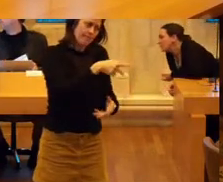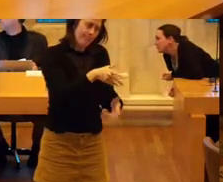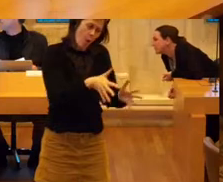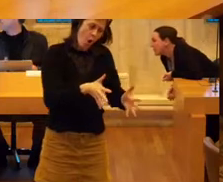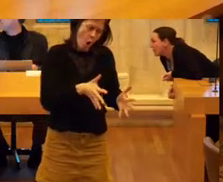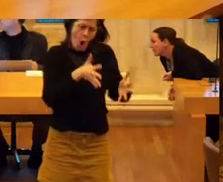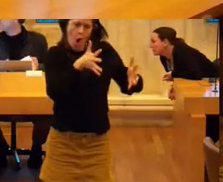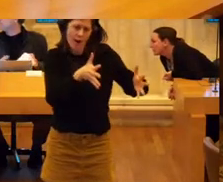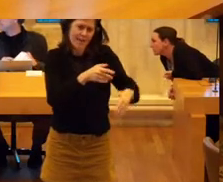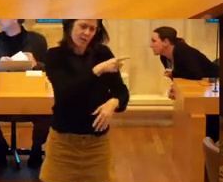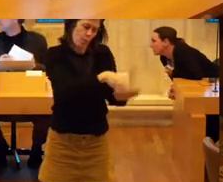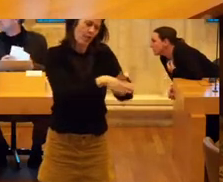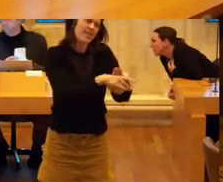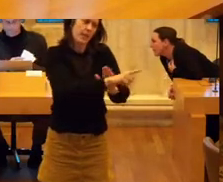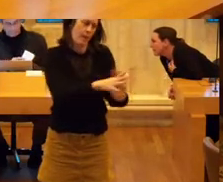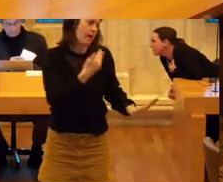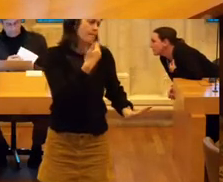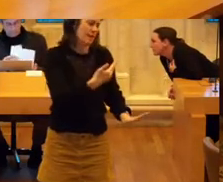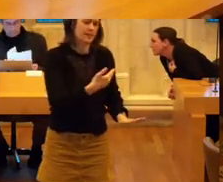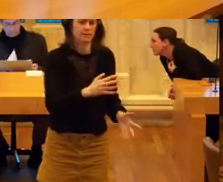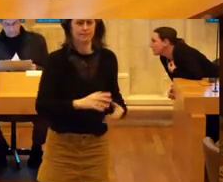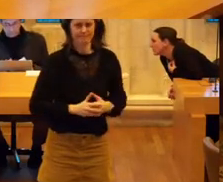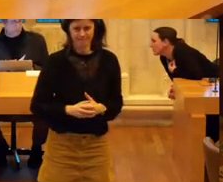à ses intentions initiales. Merci.